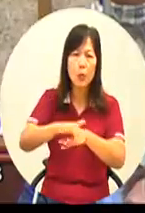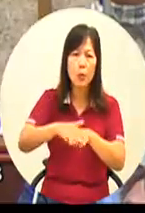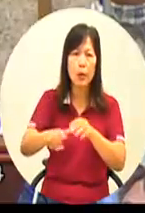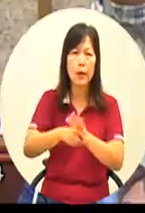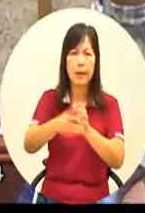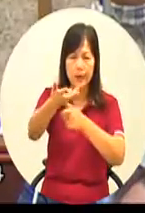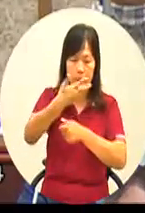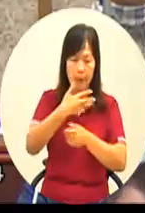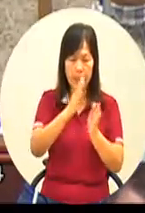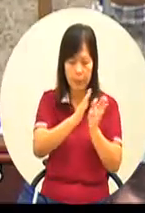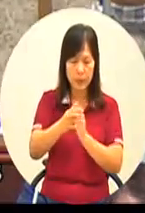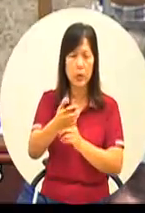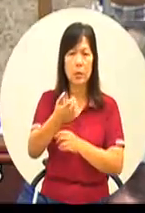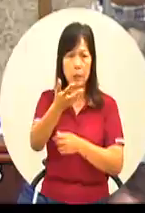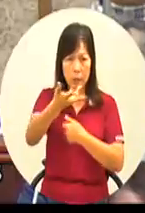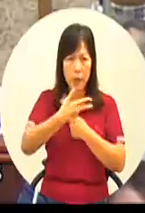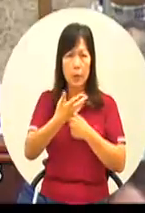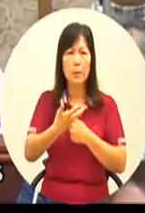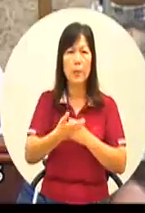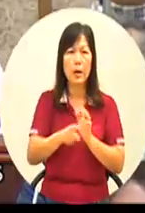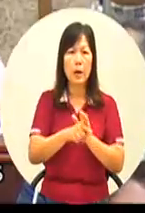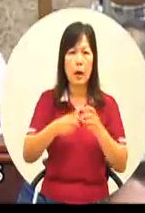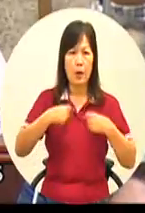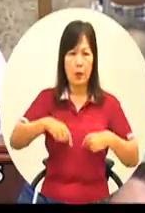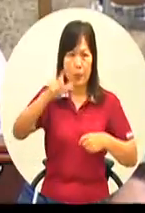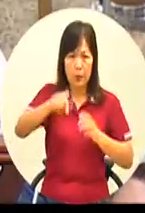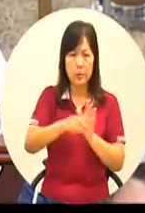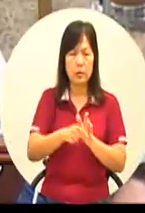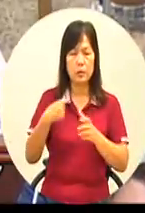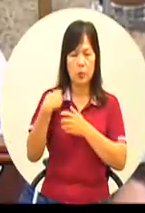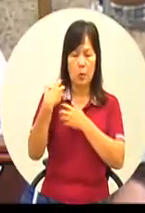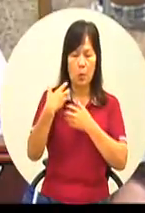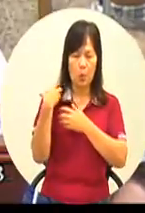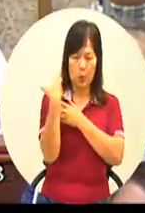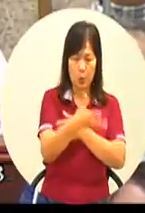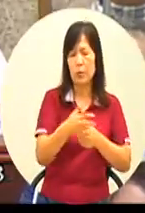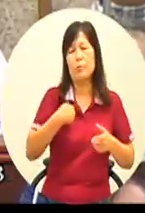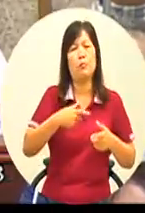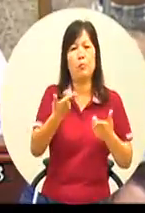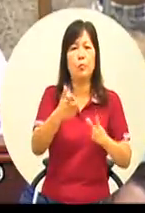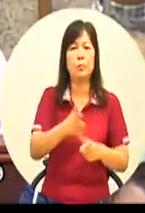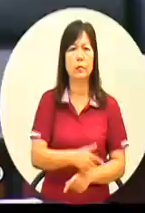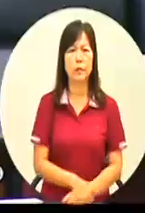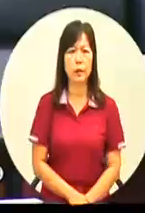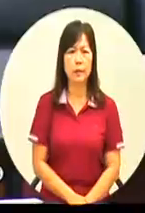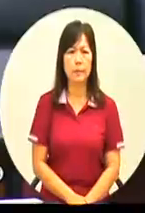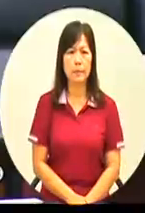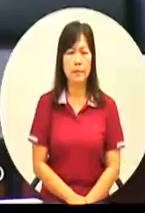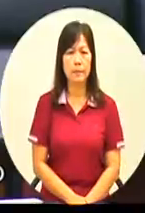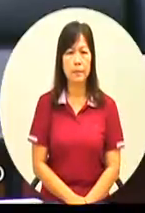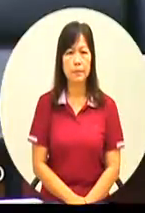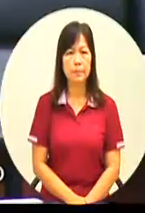以方便整理给我们，因为所有的律师委托案件都不是法制局委托的。